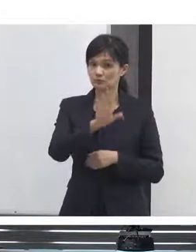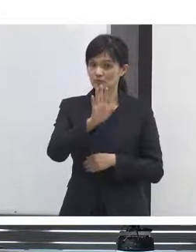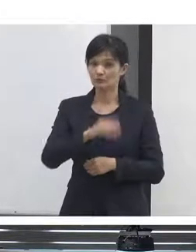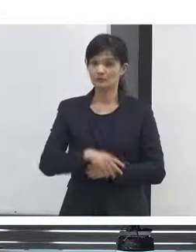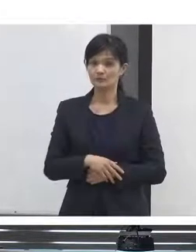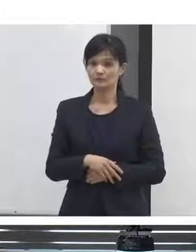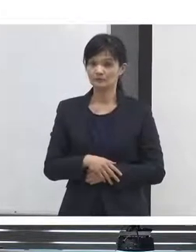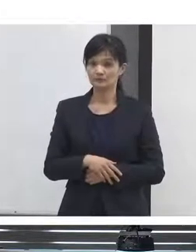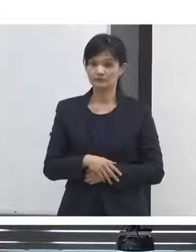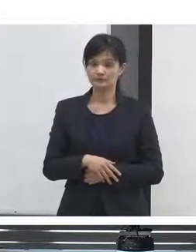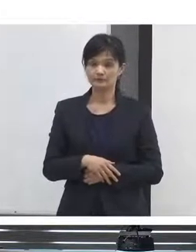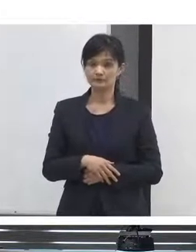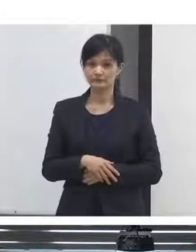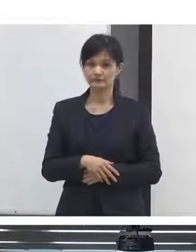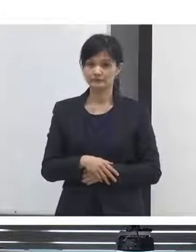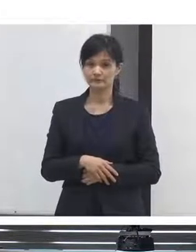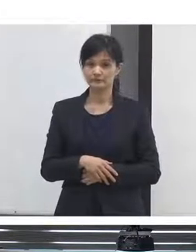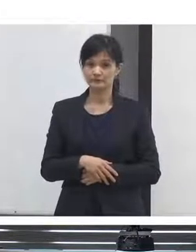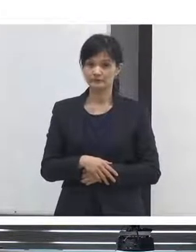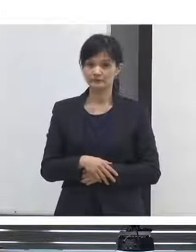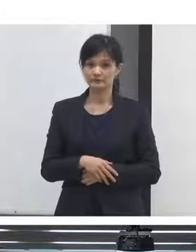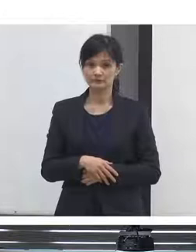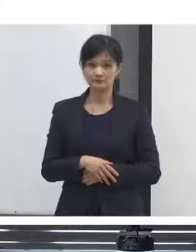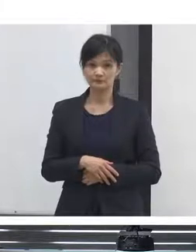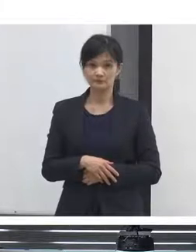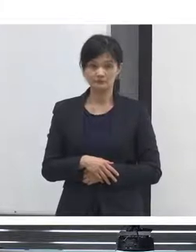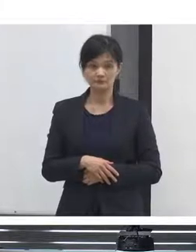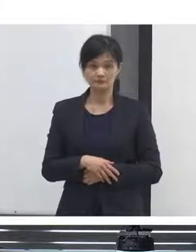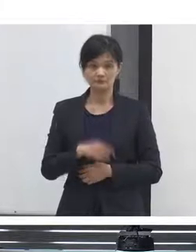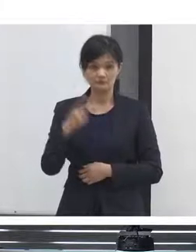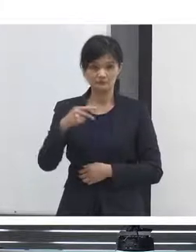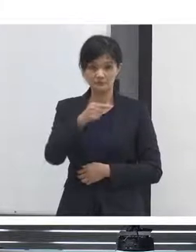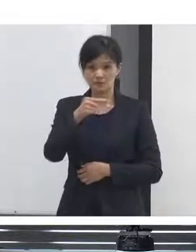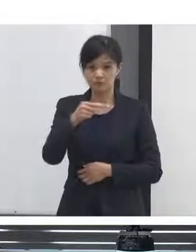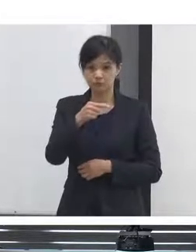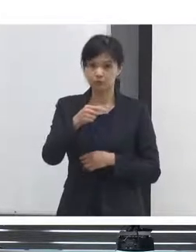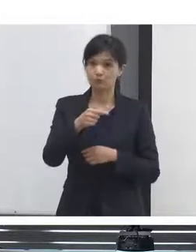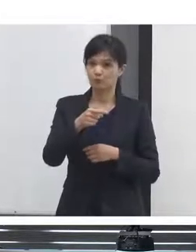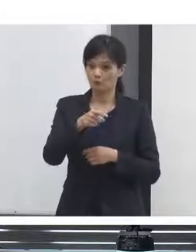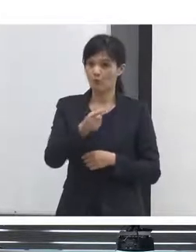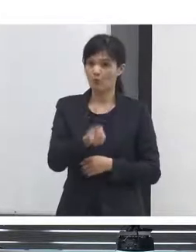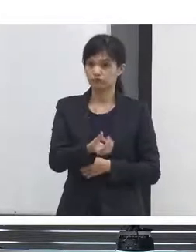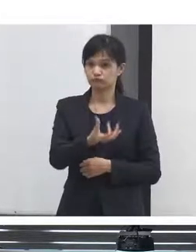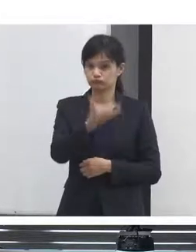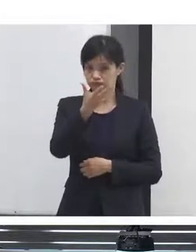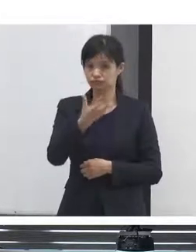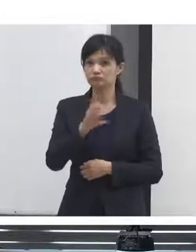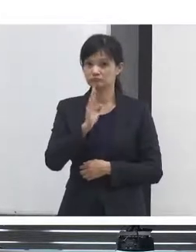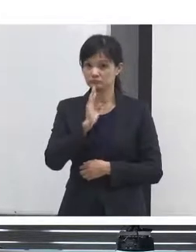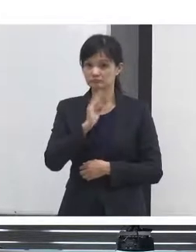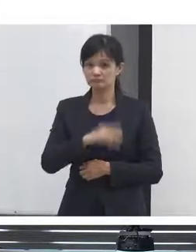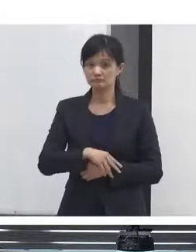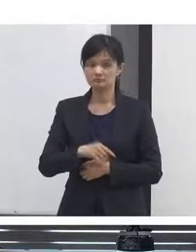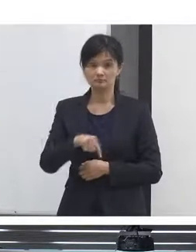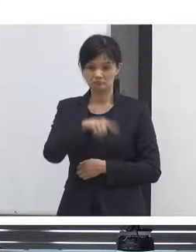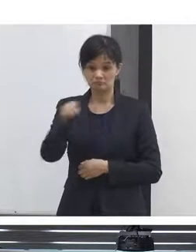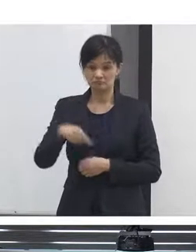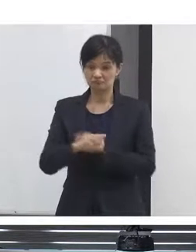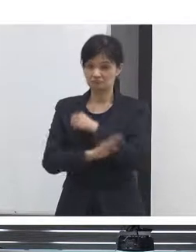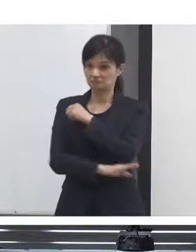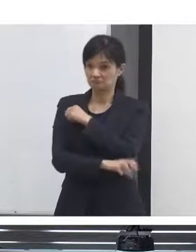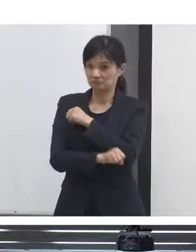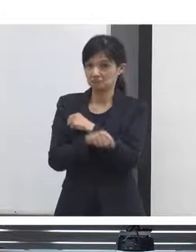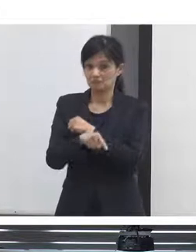比较有趣的部分、哦这也是为什么 Google 呢近年来大量使用这个 Knowledge Graph 当成它的 search engine 很重要的原